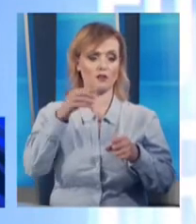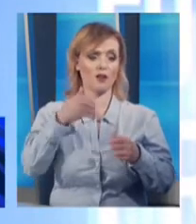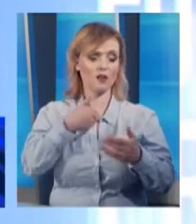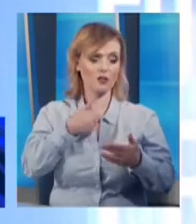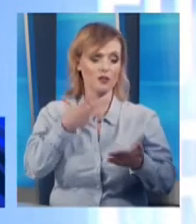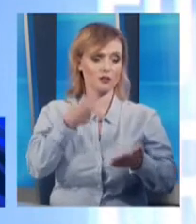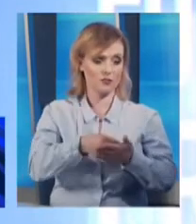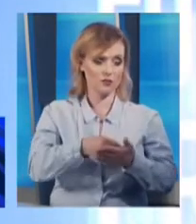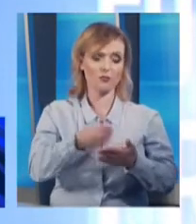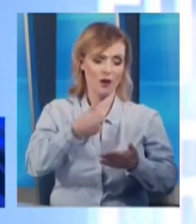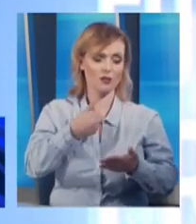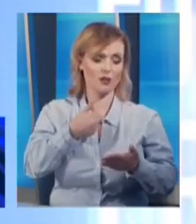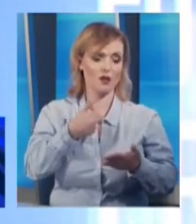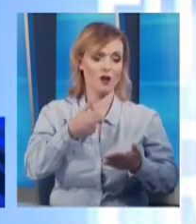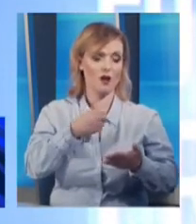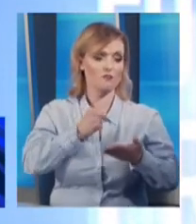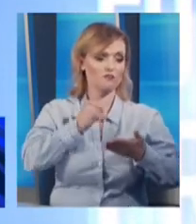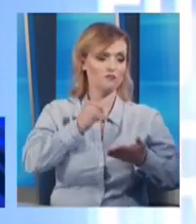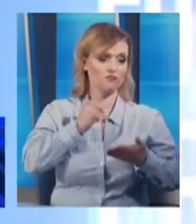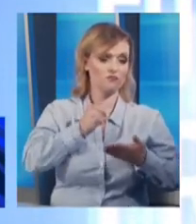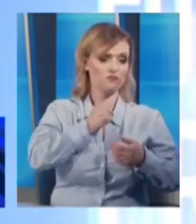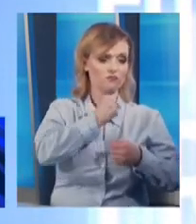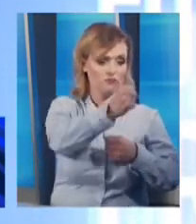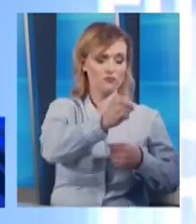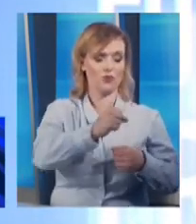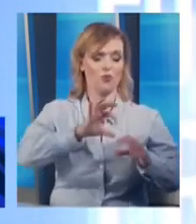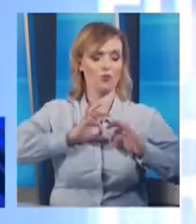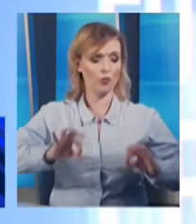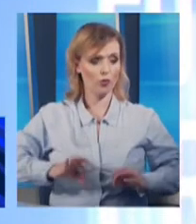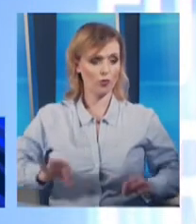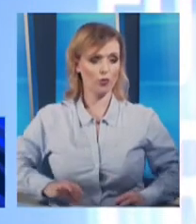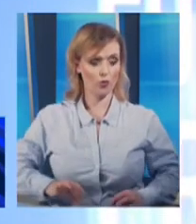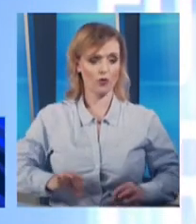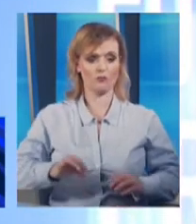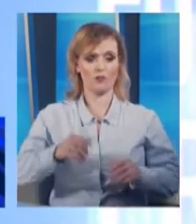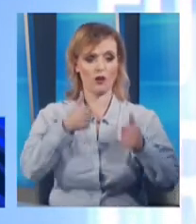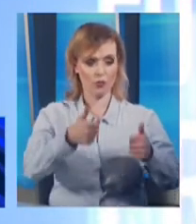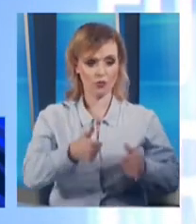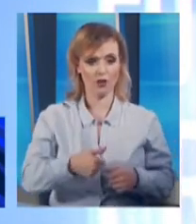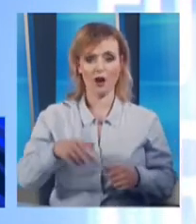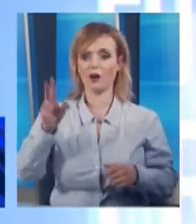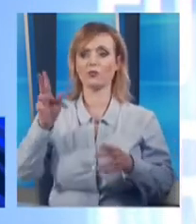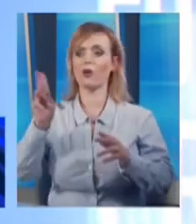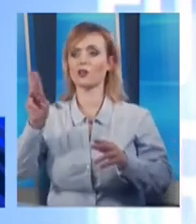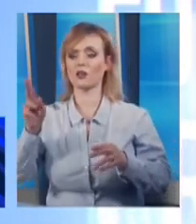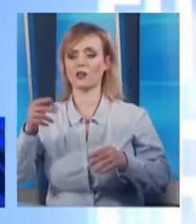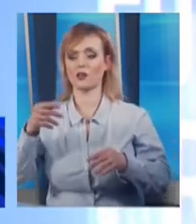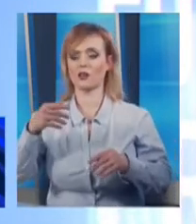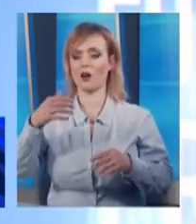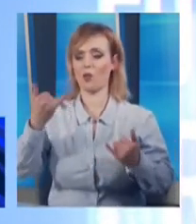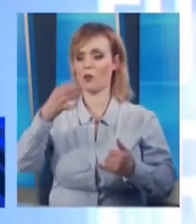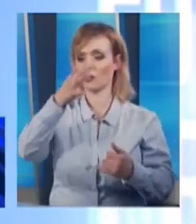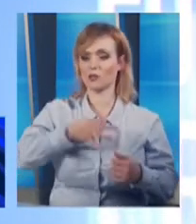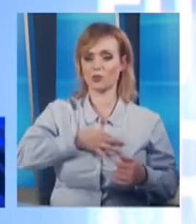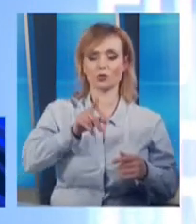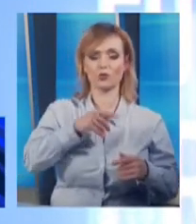general pe bune, nu unul care acum ne spune că nu vrea să implice în acțiuni